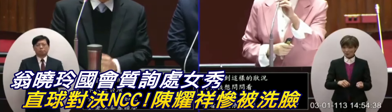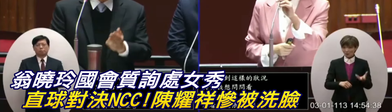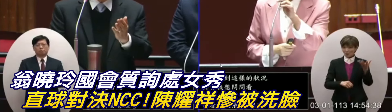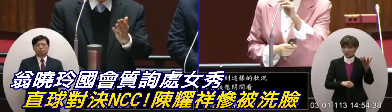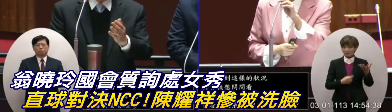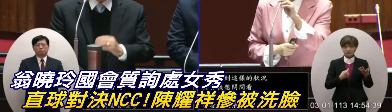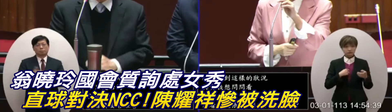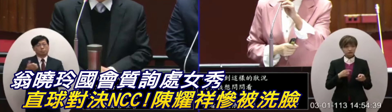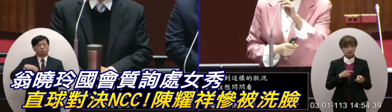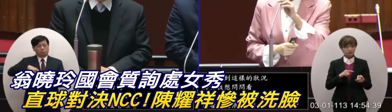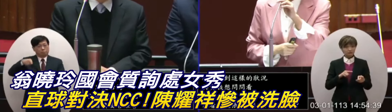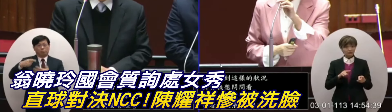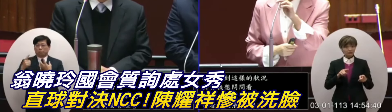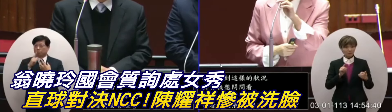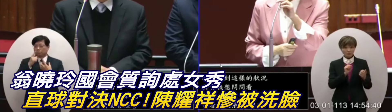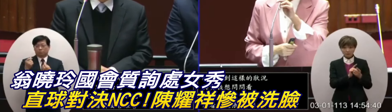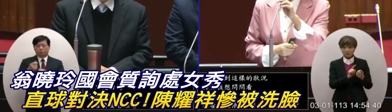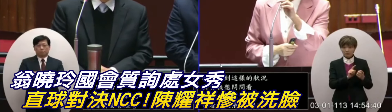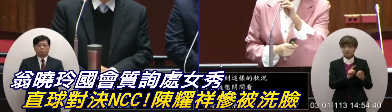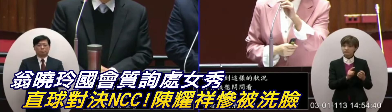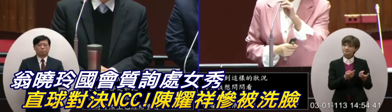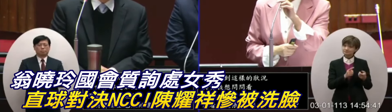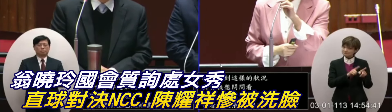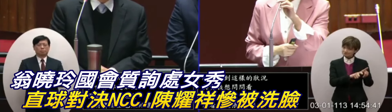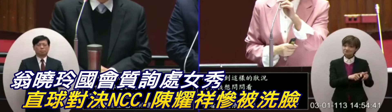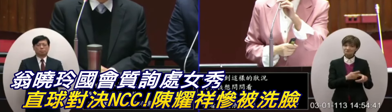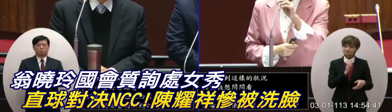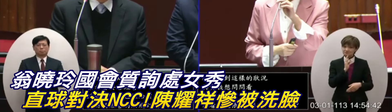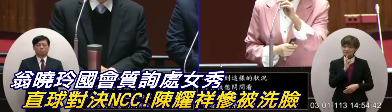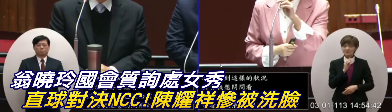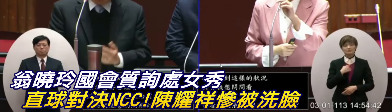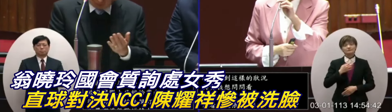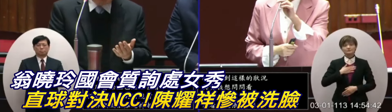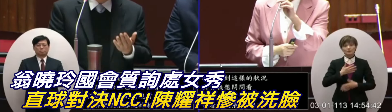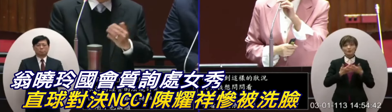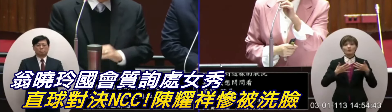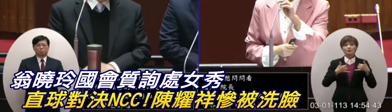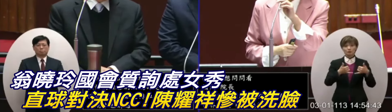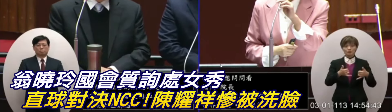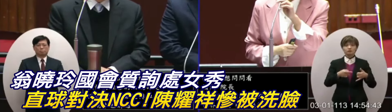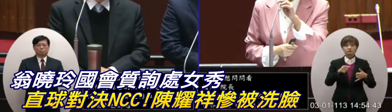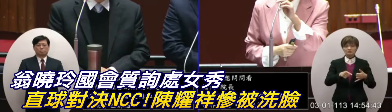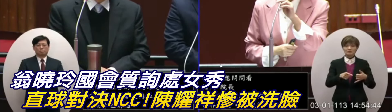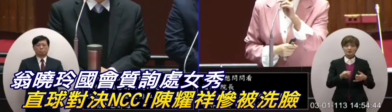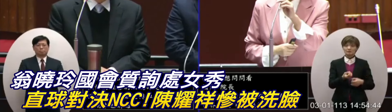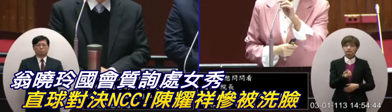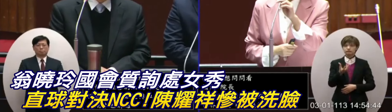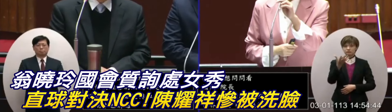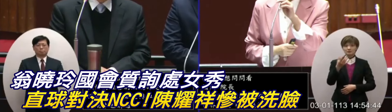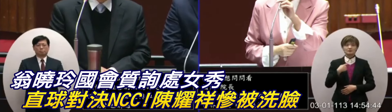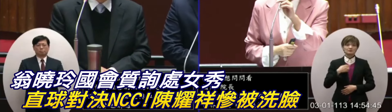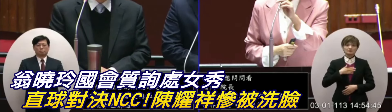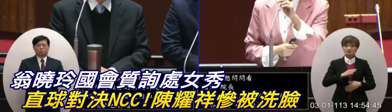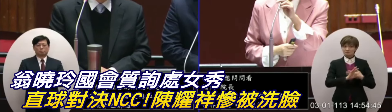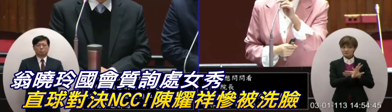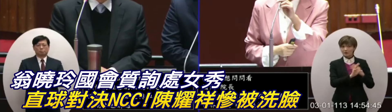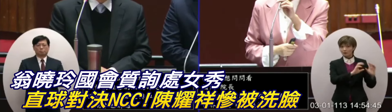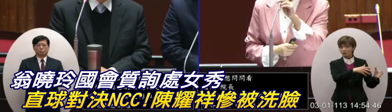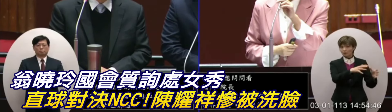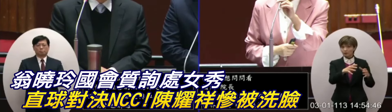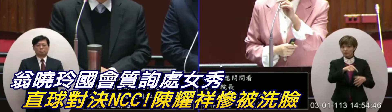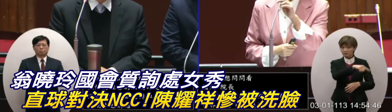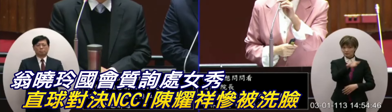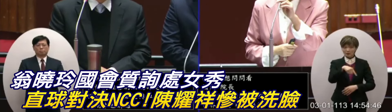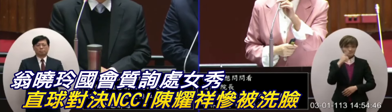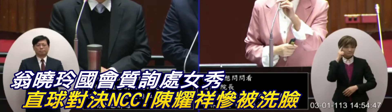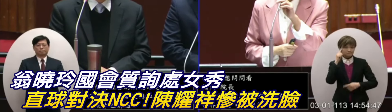转。 你刚才也讲过。 是的，我知道，因为是网络媒体的发展，但是我知道很多国家都还非常积极